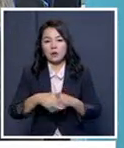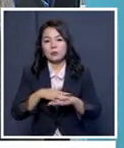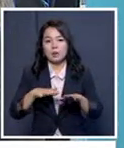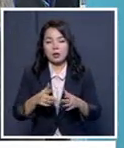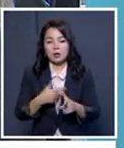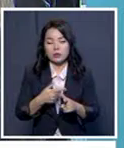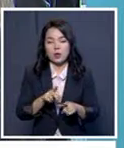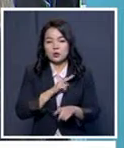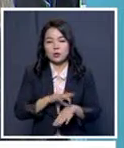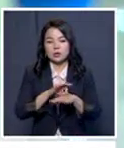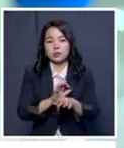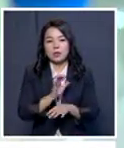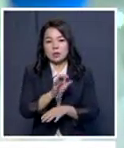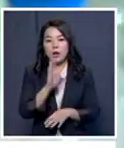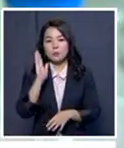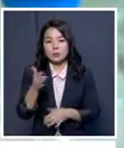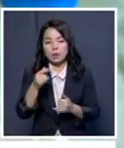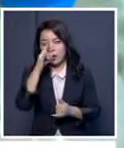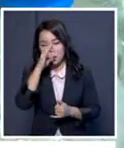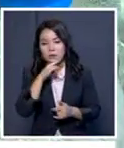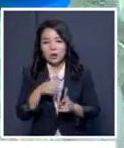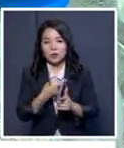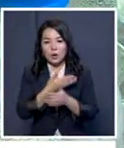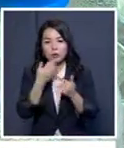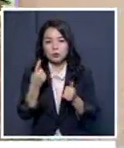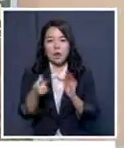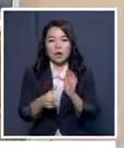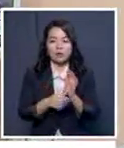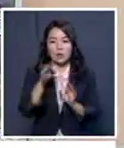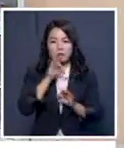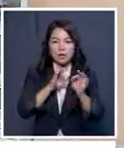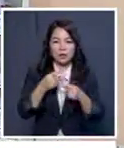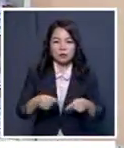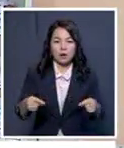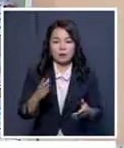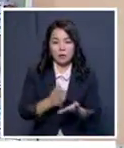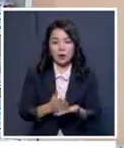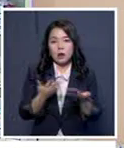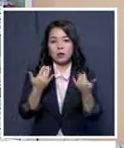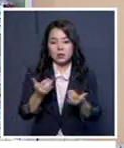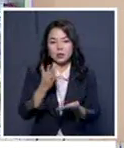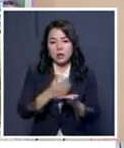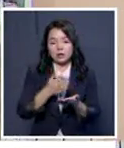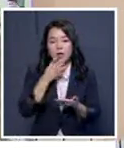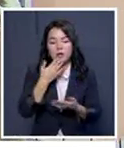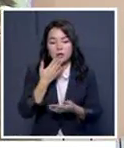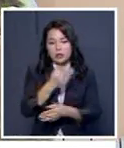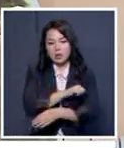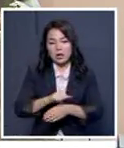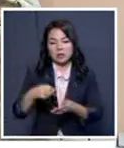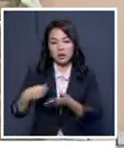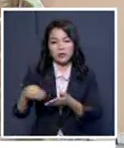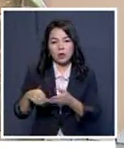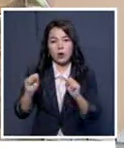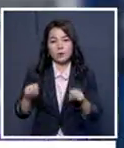494 атауды жеткізеді. Қазақстанда аналогы жоқ 106 дәрілік зат бар. Ол тікелей шетелдік зауыттардан сатып алынатын болады.